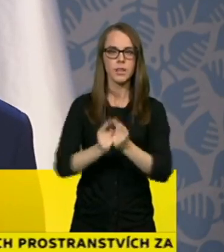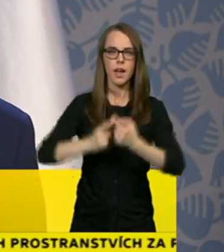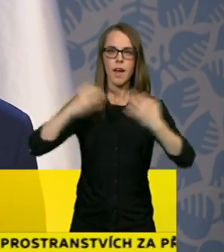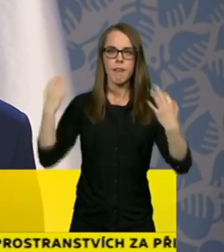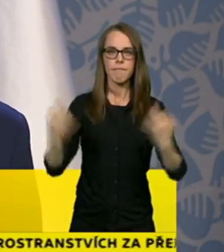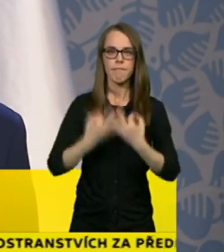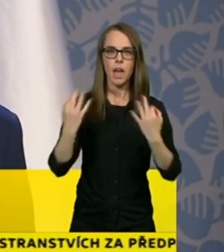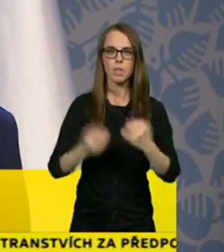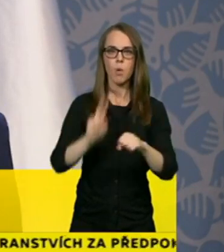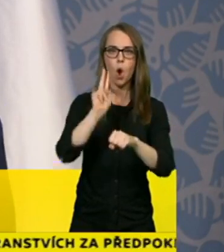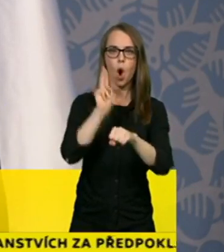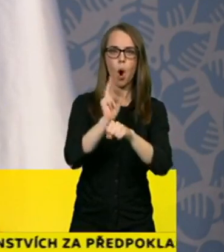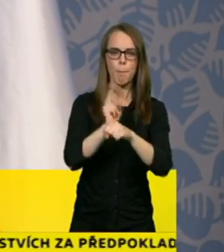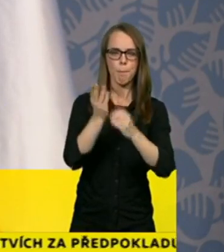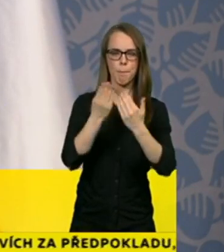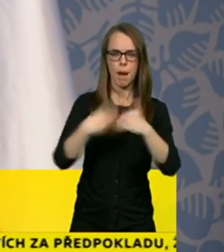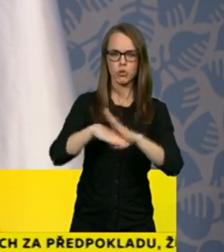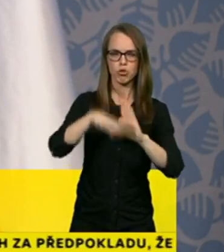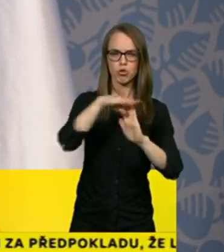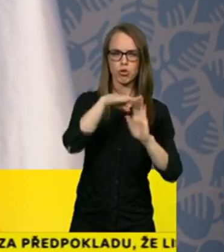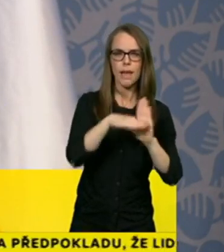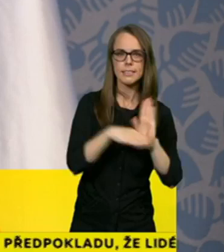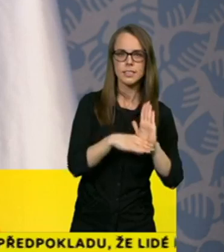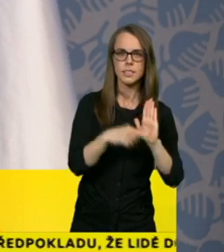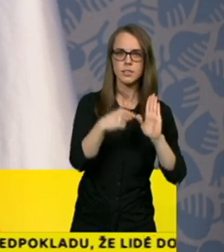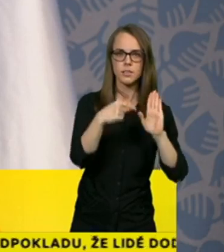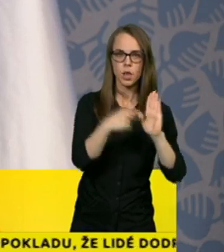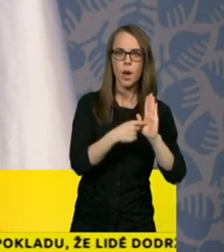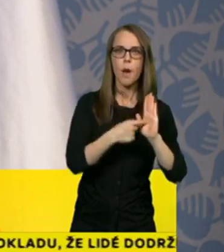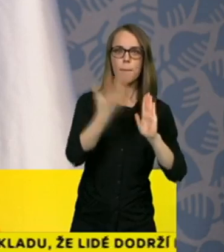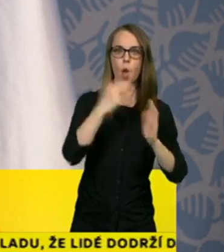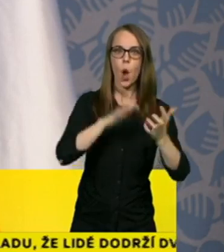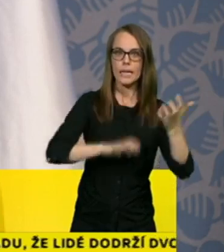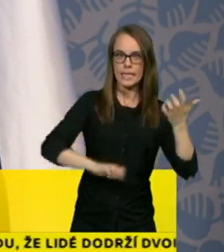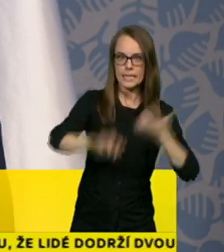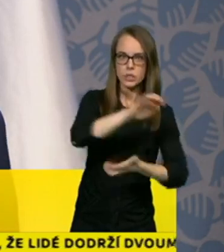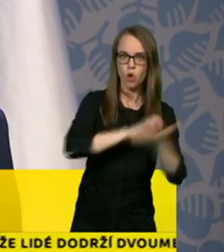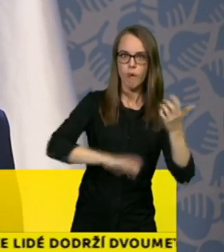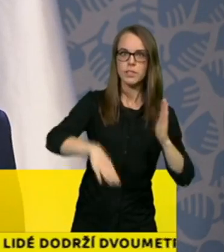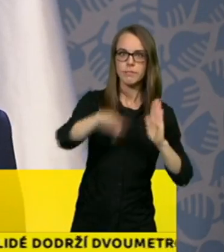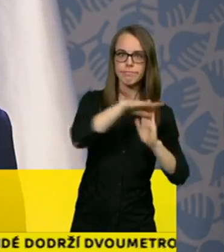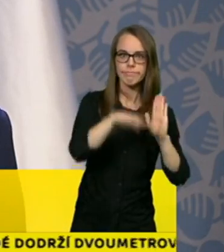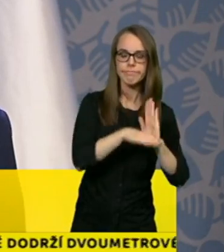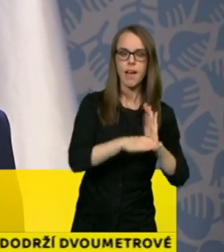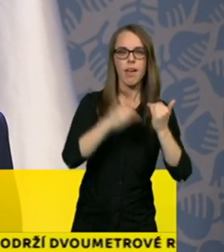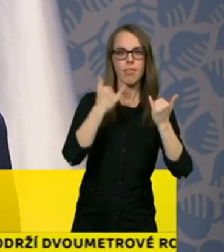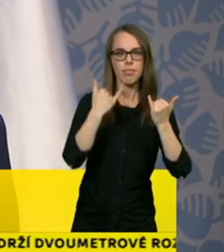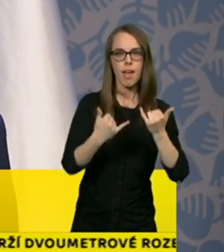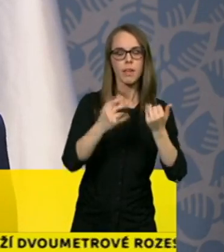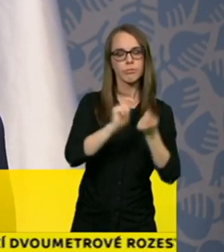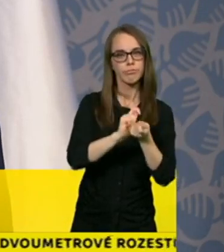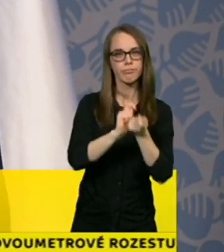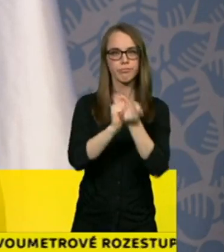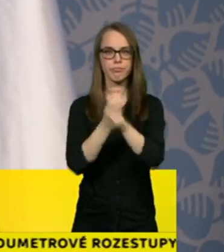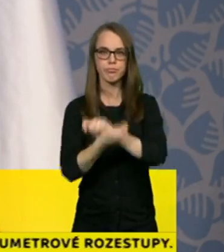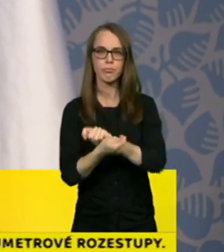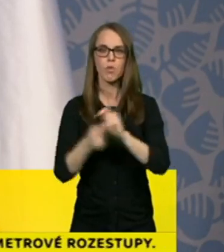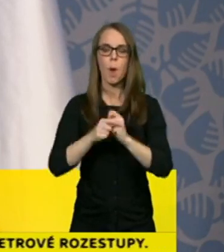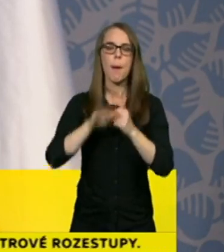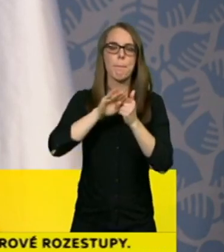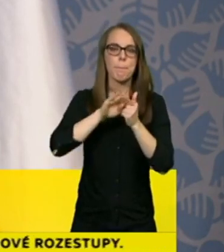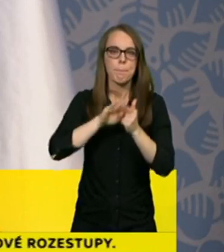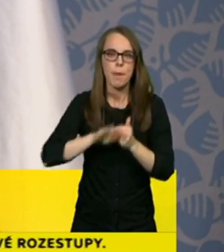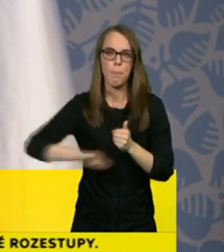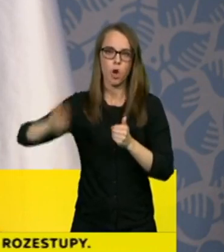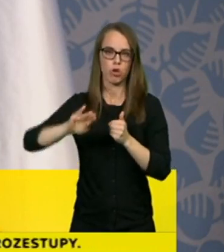krizových opatření podle krizového zákona do mimořádných opatření ministerstva zdravotnictví podle zákona o ochraně veřejného zdraví od